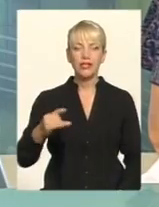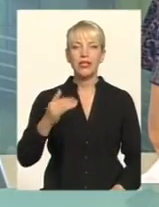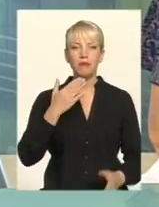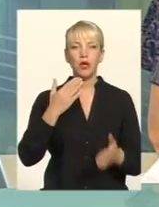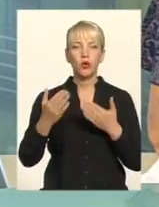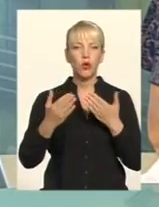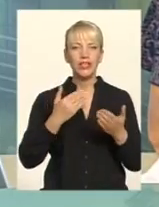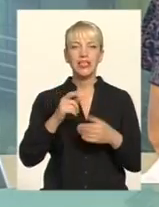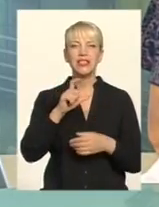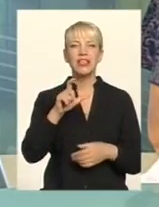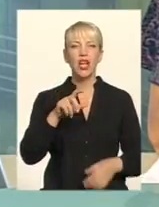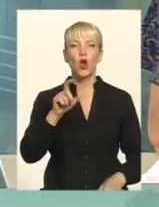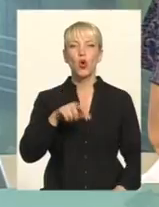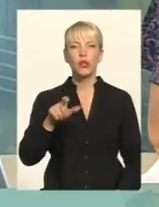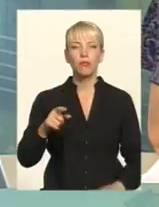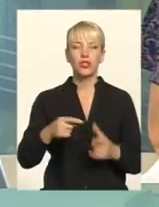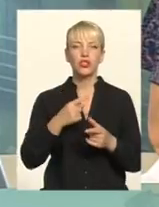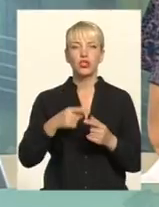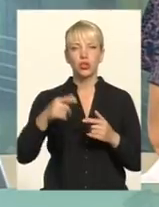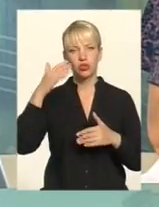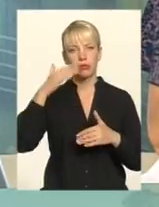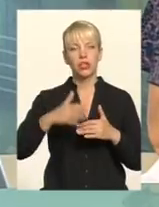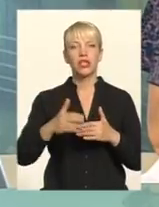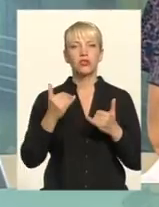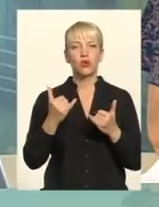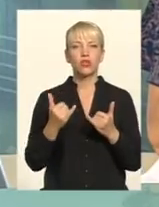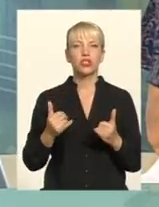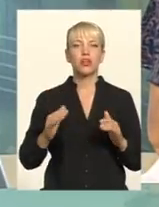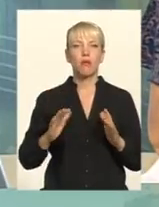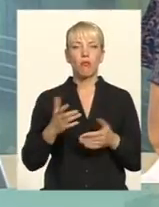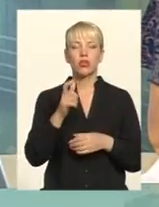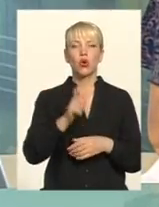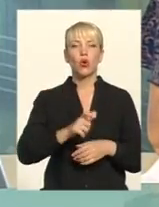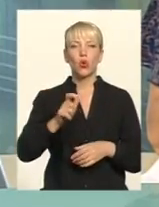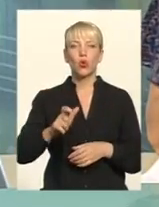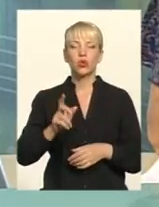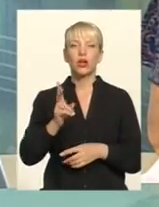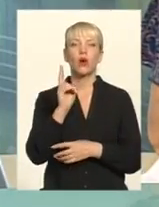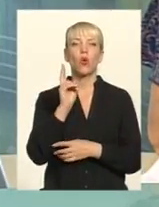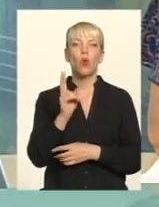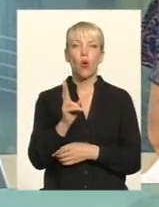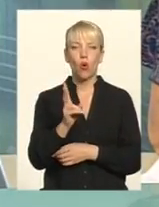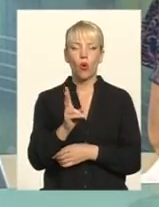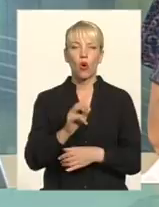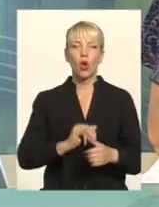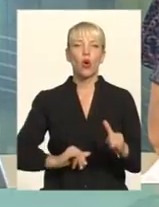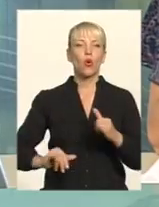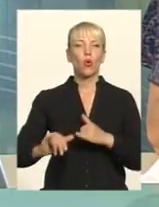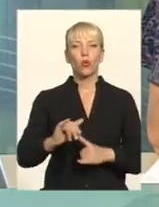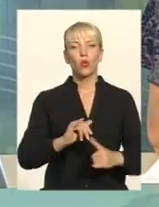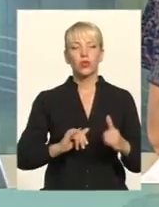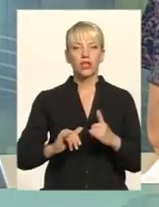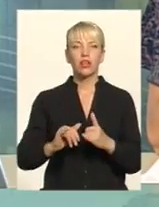спілкуєтеся з людьми. Чи розуміють на сьогоднішній момент люди, кого і куди вони